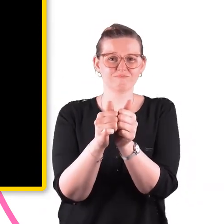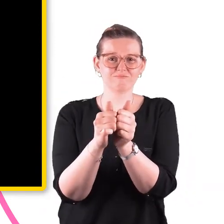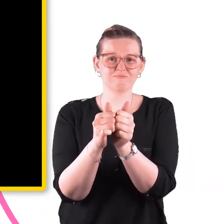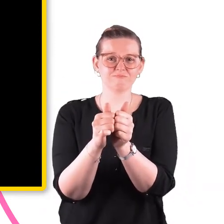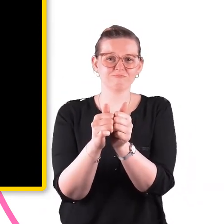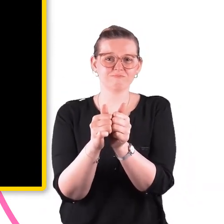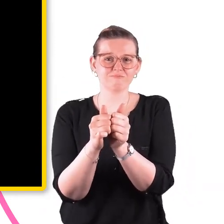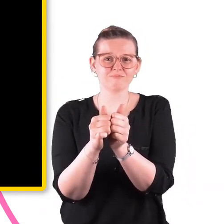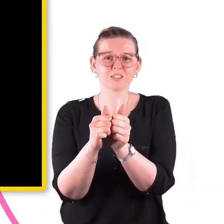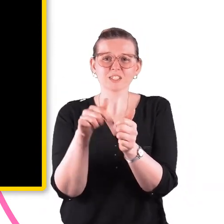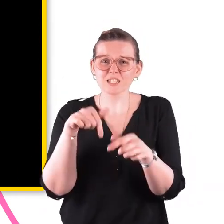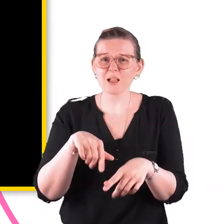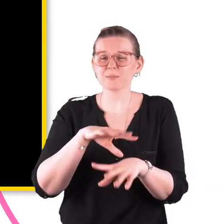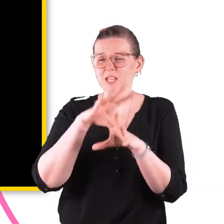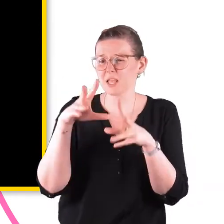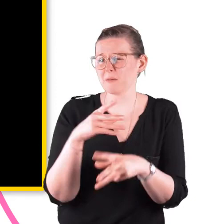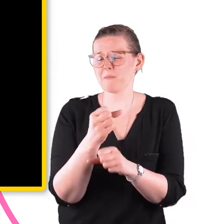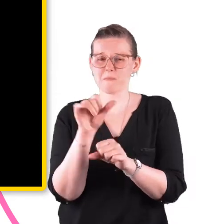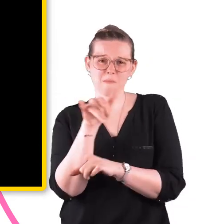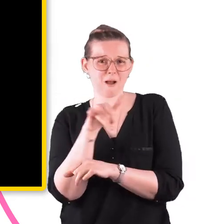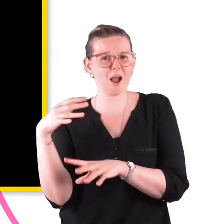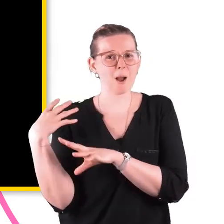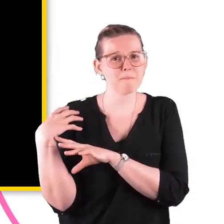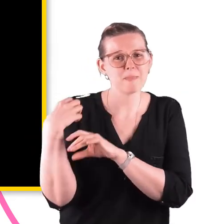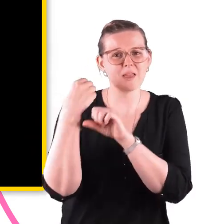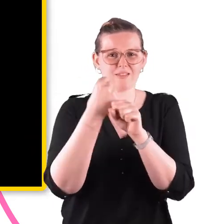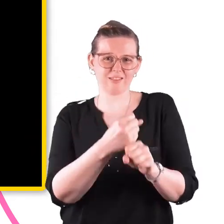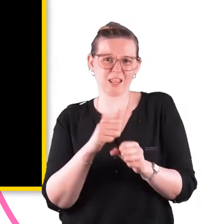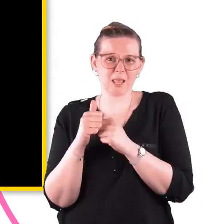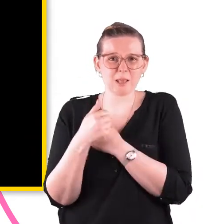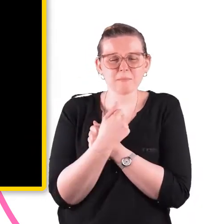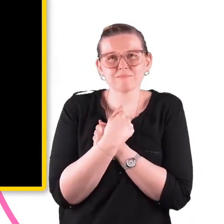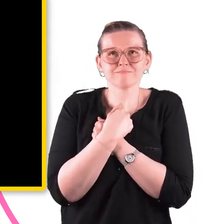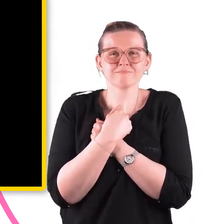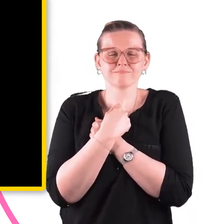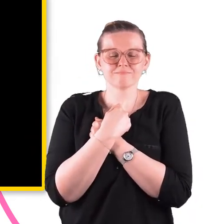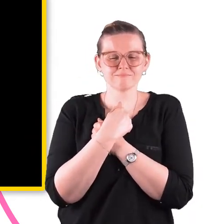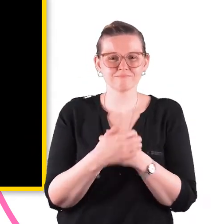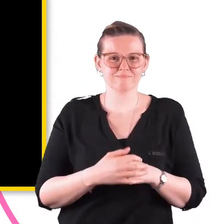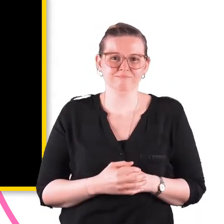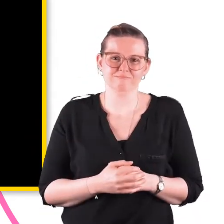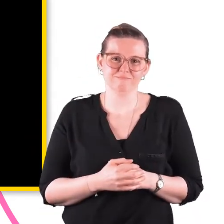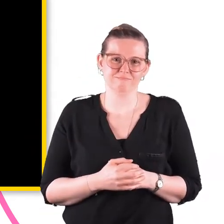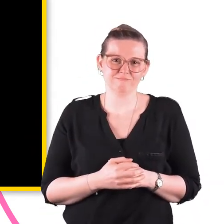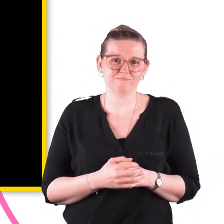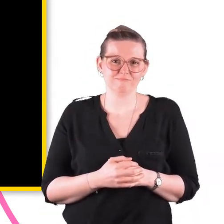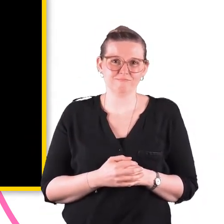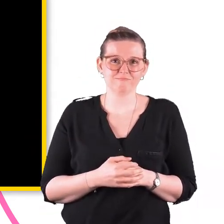Überall mit dir.